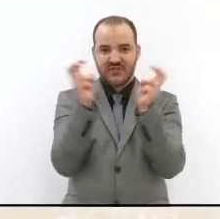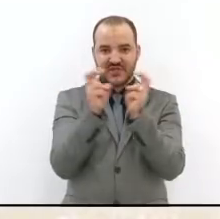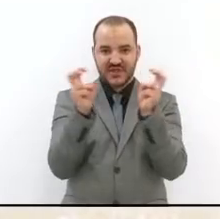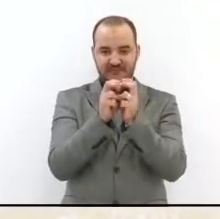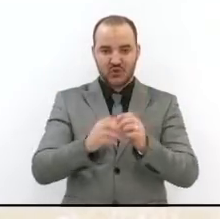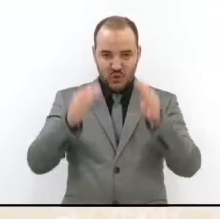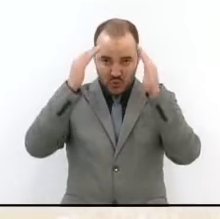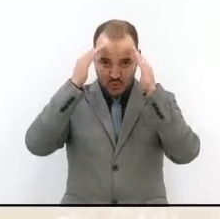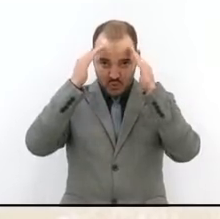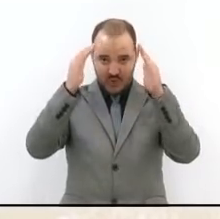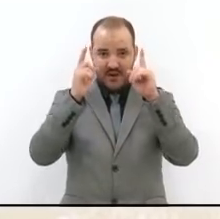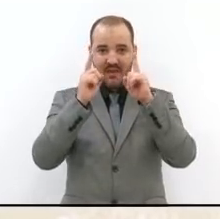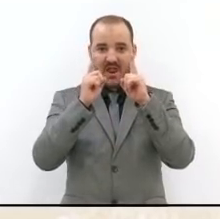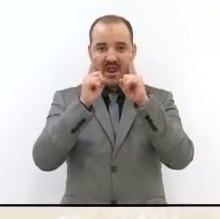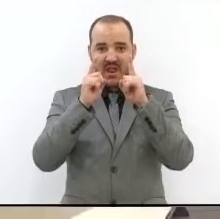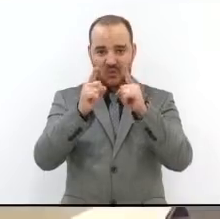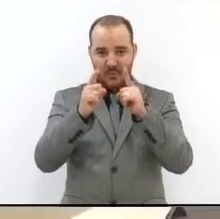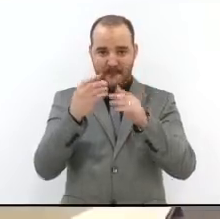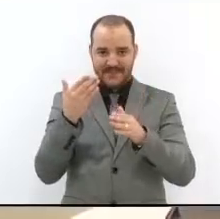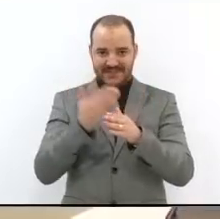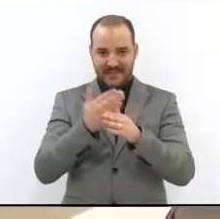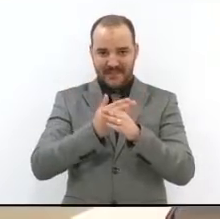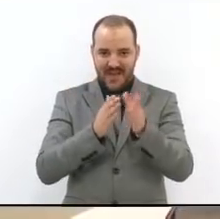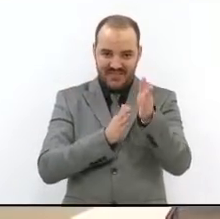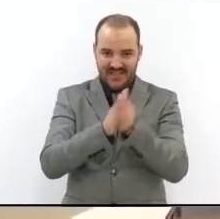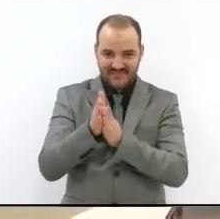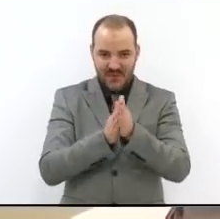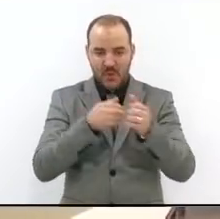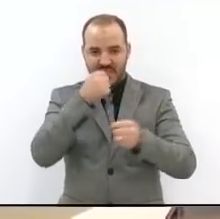شكرا لكم لتفاعلكم،